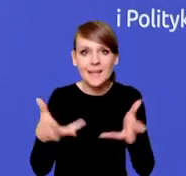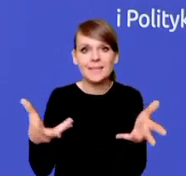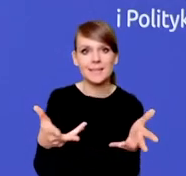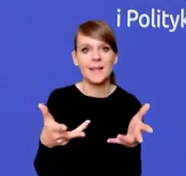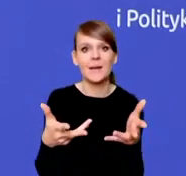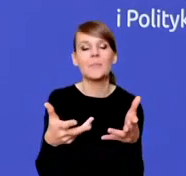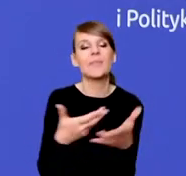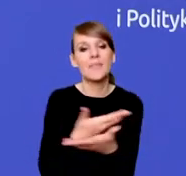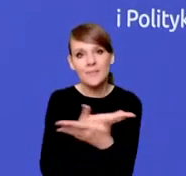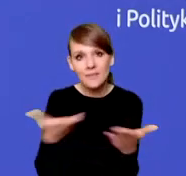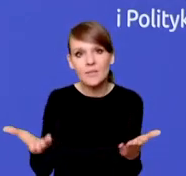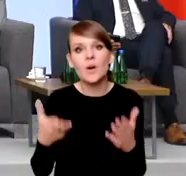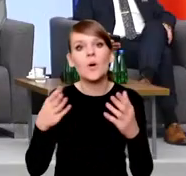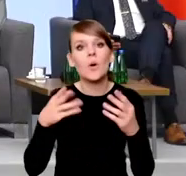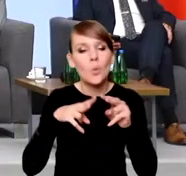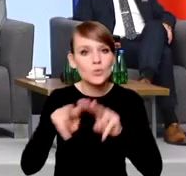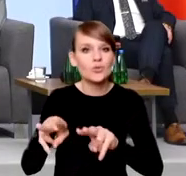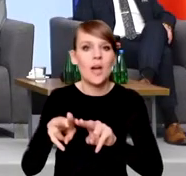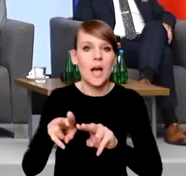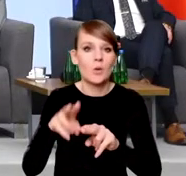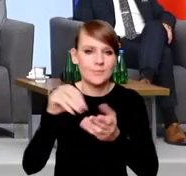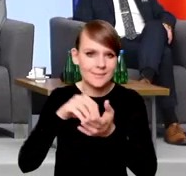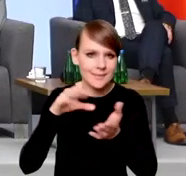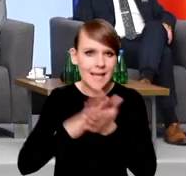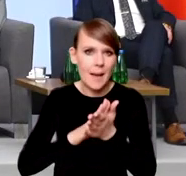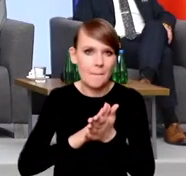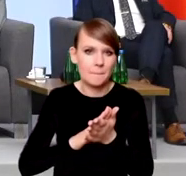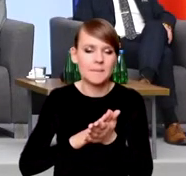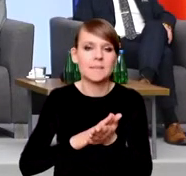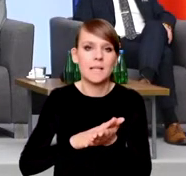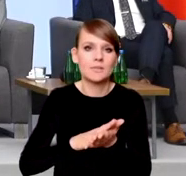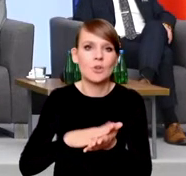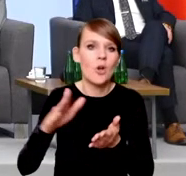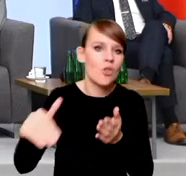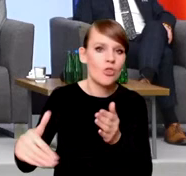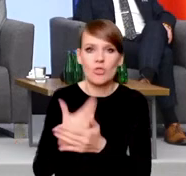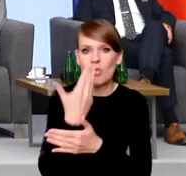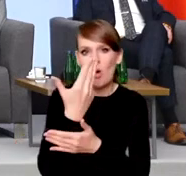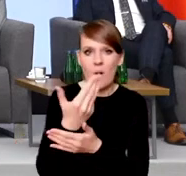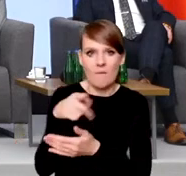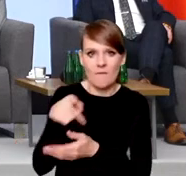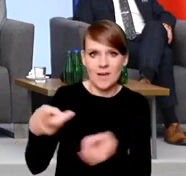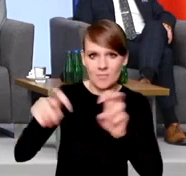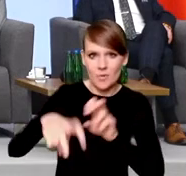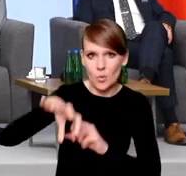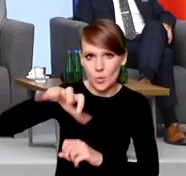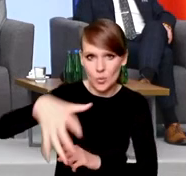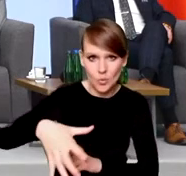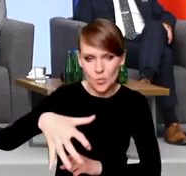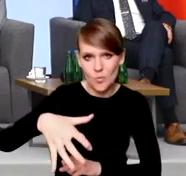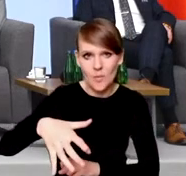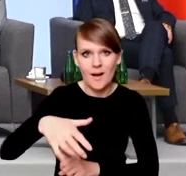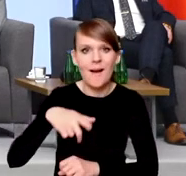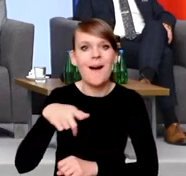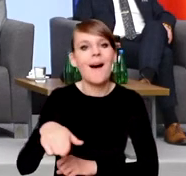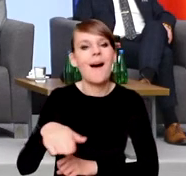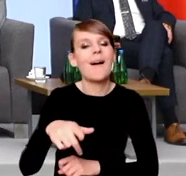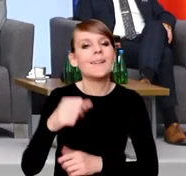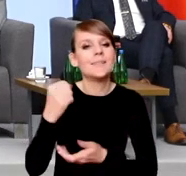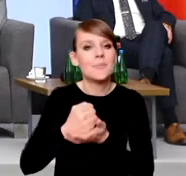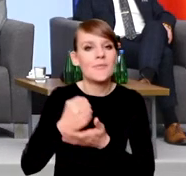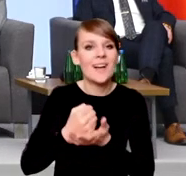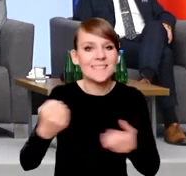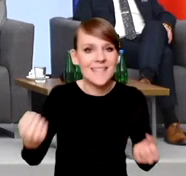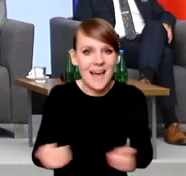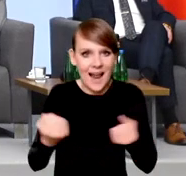brania udziału, zapisania się do nowo utworzonej grupy dotyczącej należytej staranności.